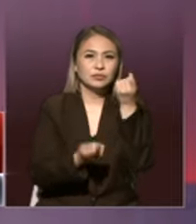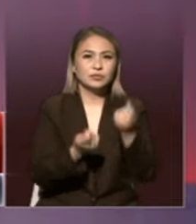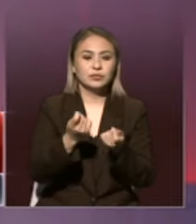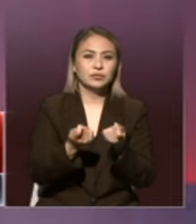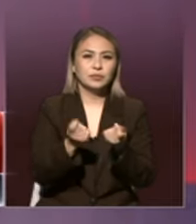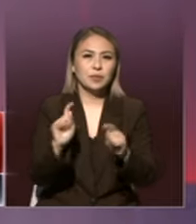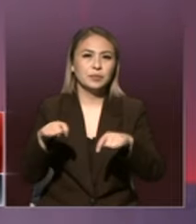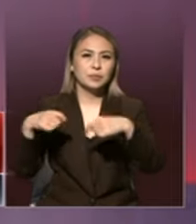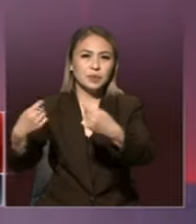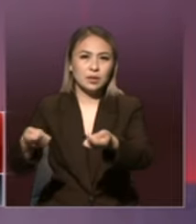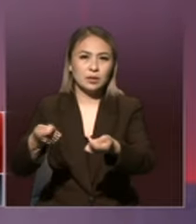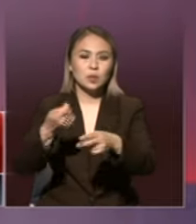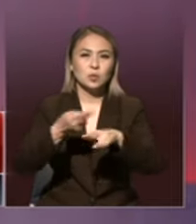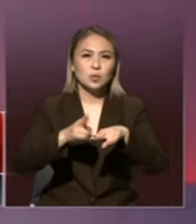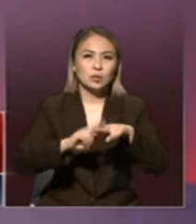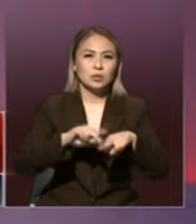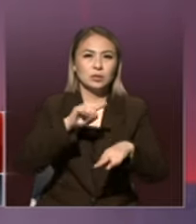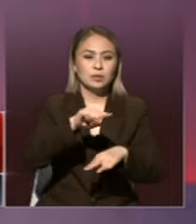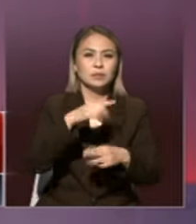береді.